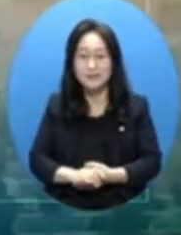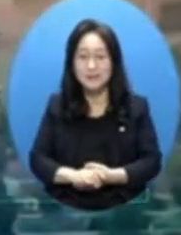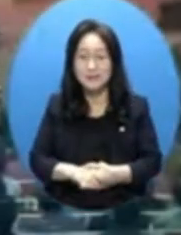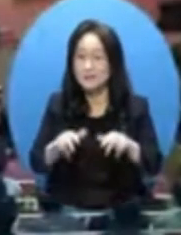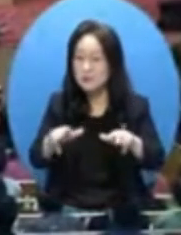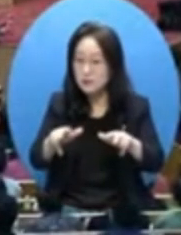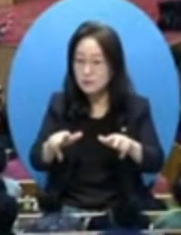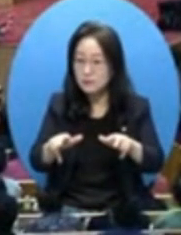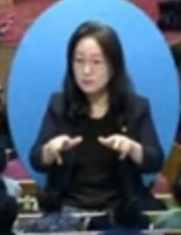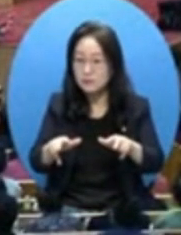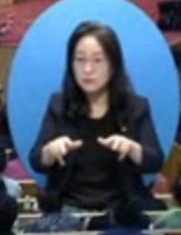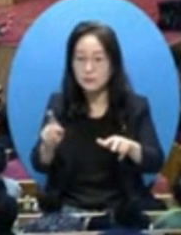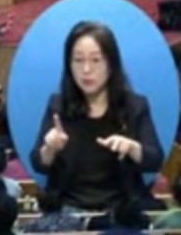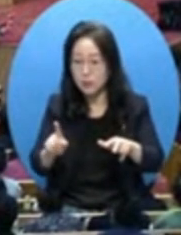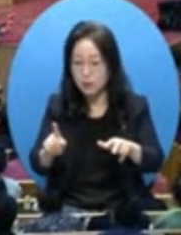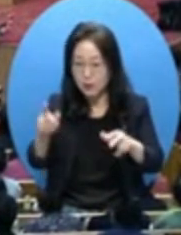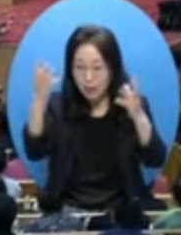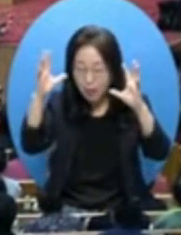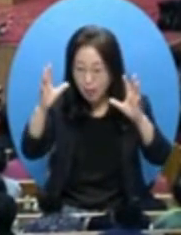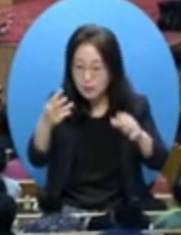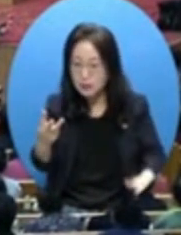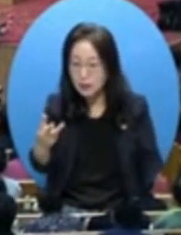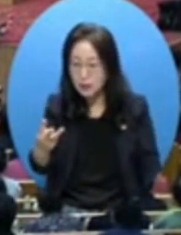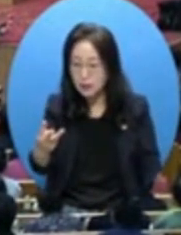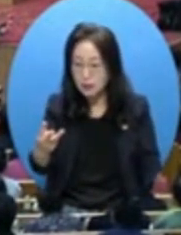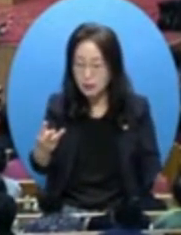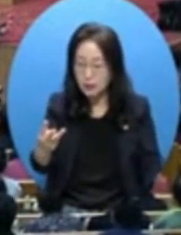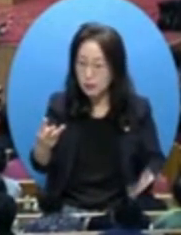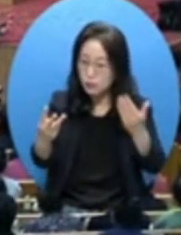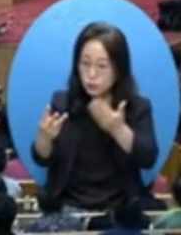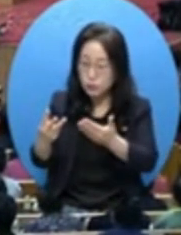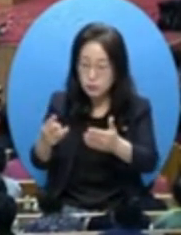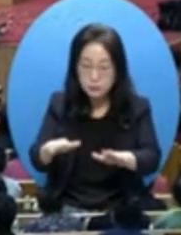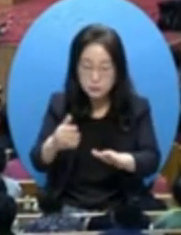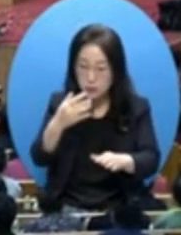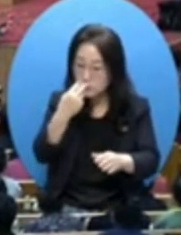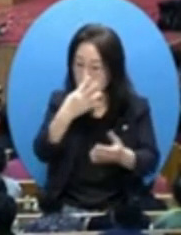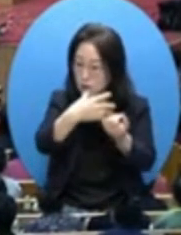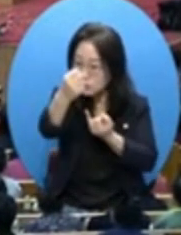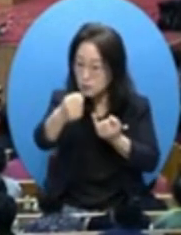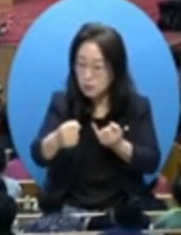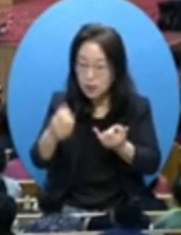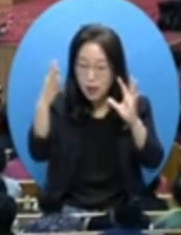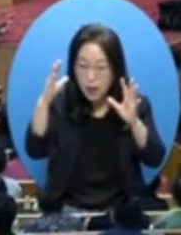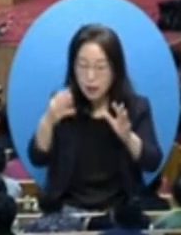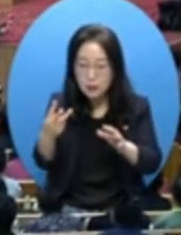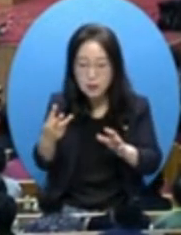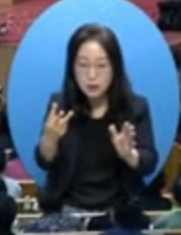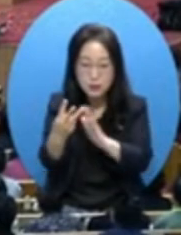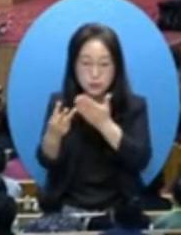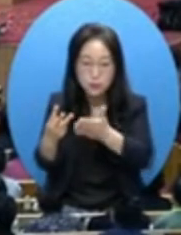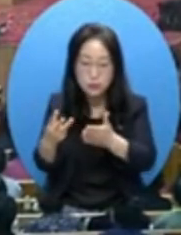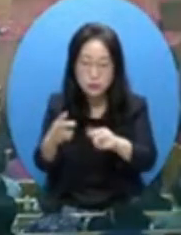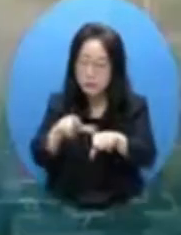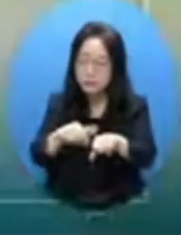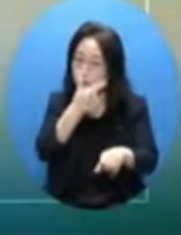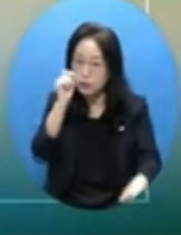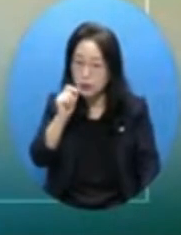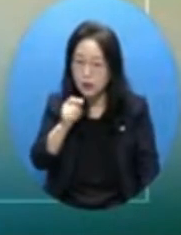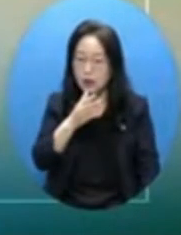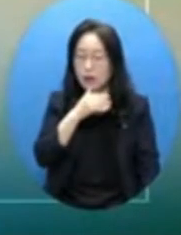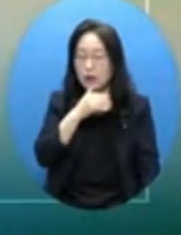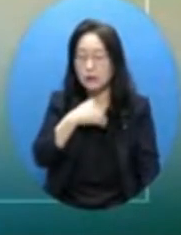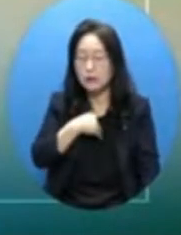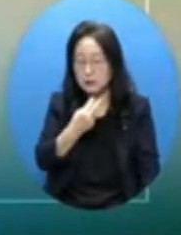지금 자기가 생활 따르면 애 셋한테 해줄 것이 아무것도 없었어요. 그래서 하나님 앞에 엎드려 이렇게 기도했습니다. 내